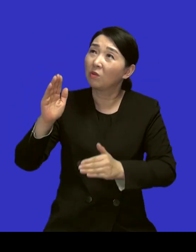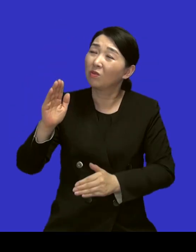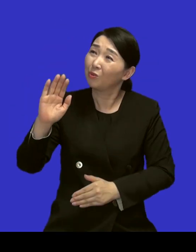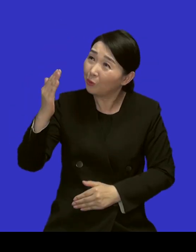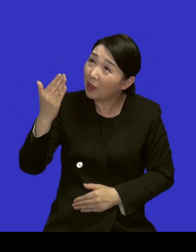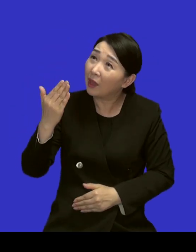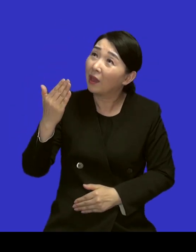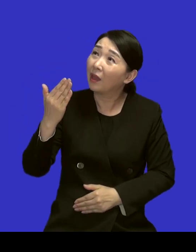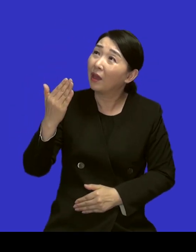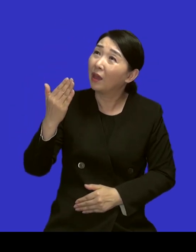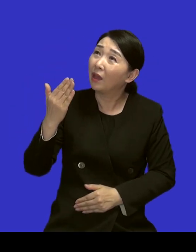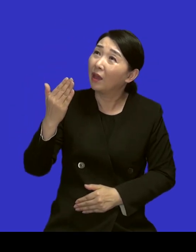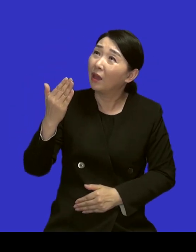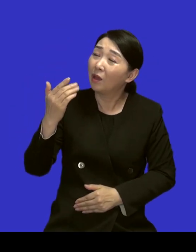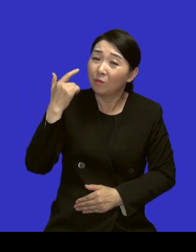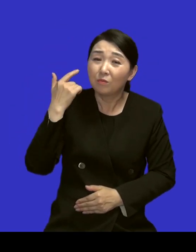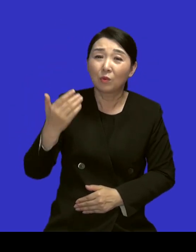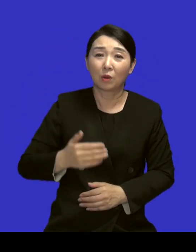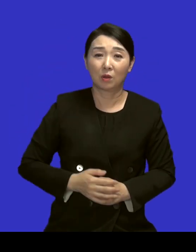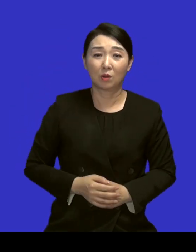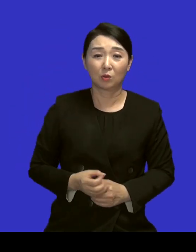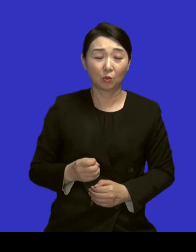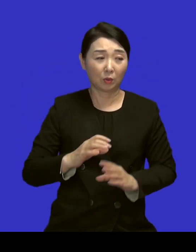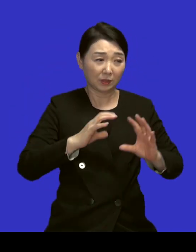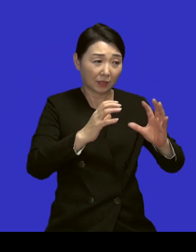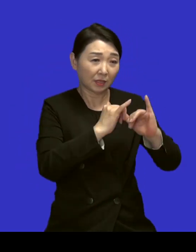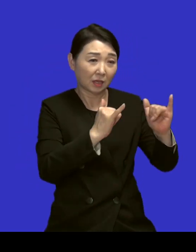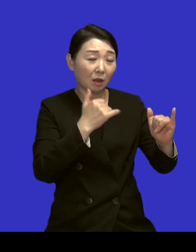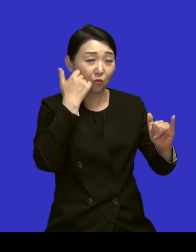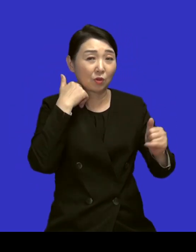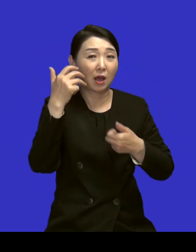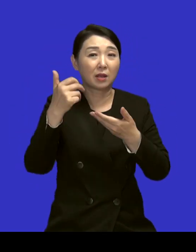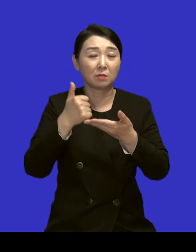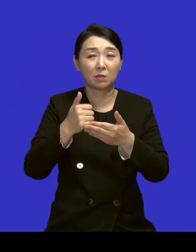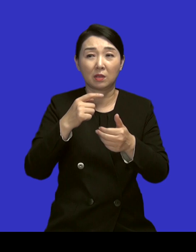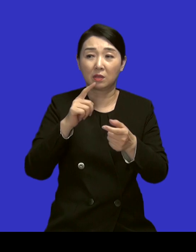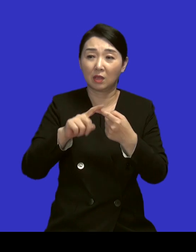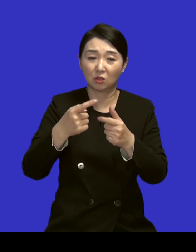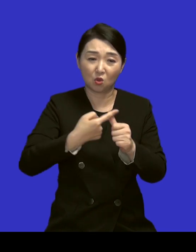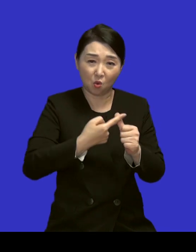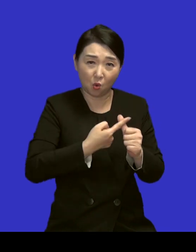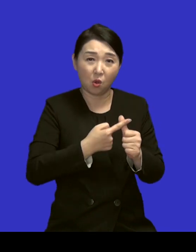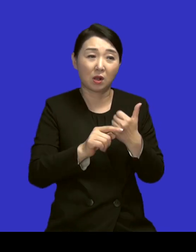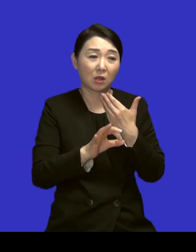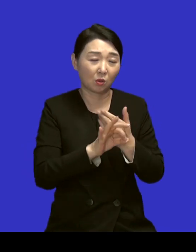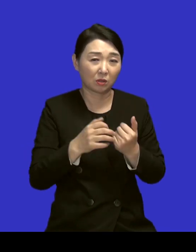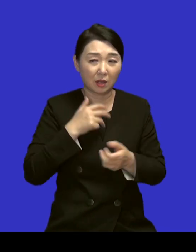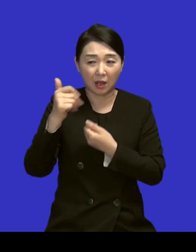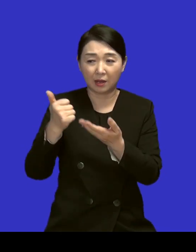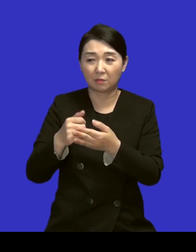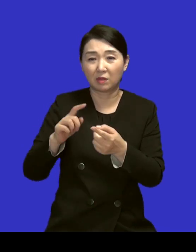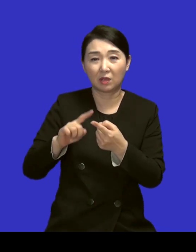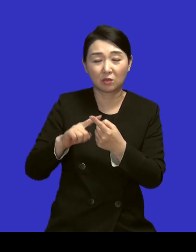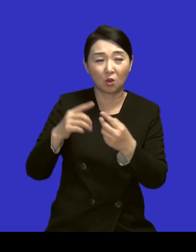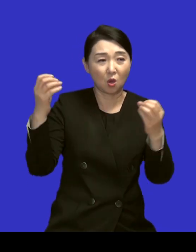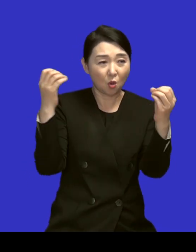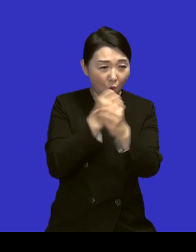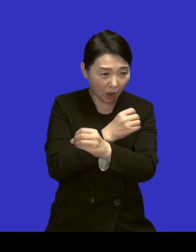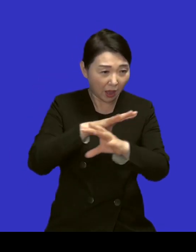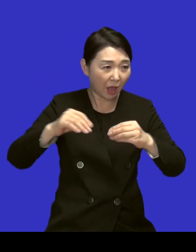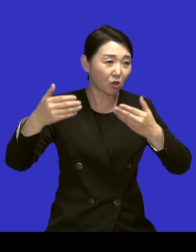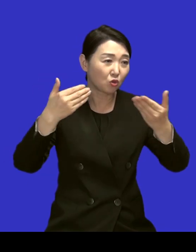세상 그 누가 하나님을 뭐라 해도 제가 하나님에 대한 오해를 풀 수 있게 말하는 그런 종이 되면